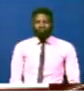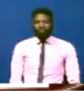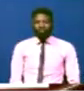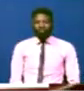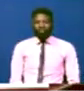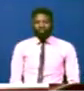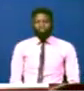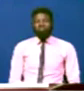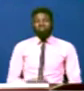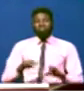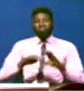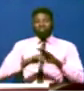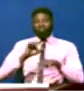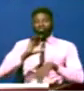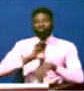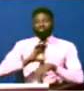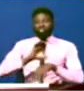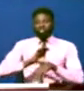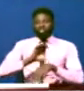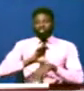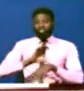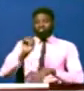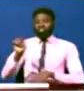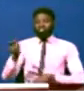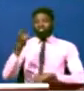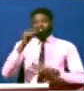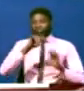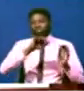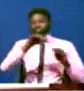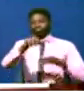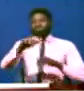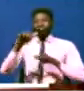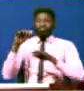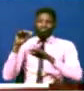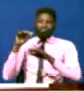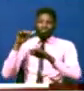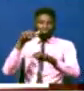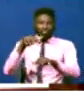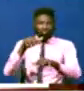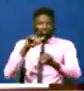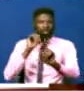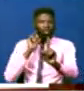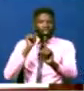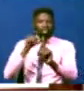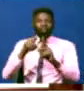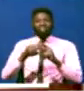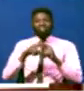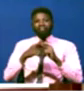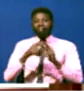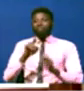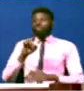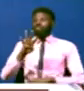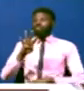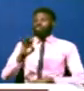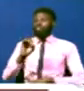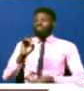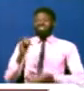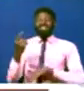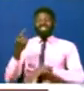waumini wa kanisa Katoliki humu nchini walimiminika kuadhimisha mwanzo wa mfungo wa siku 40 almaarufu